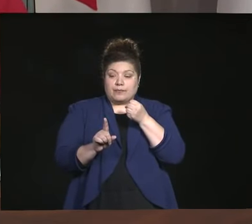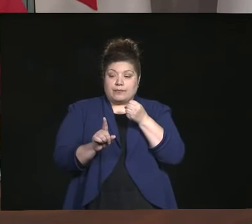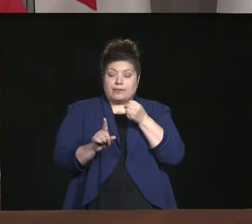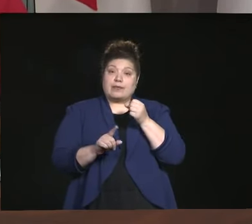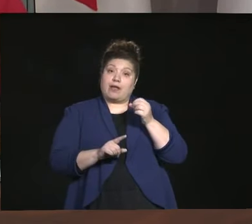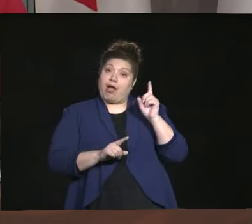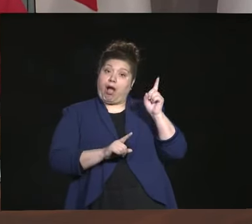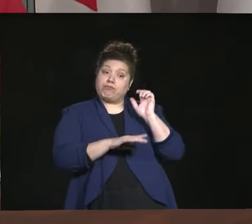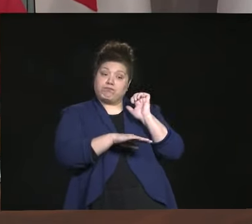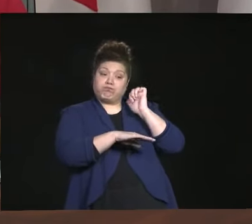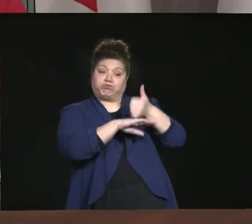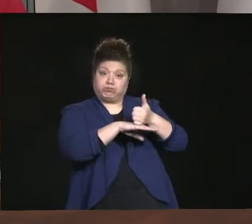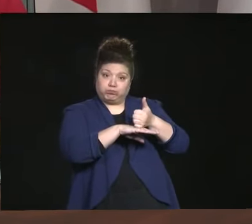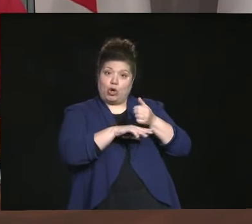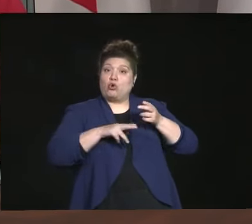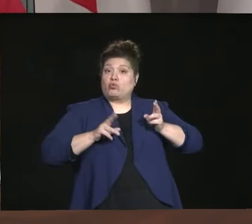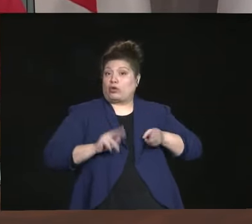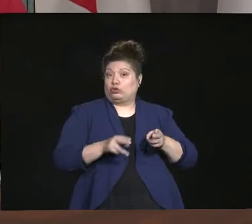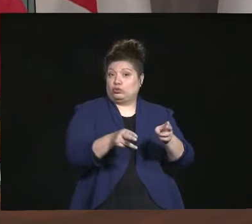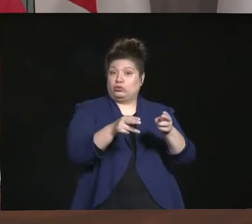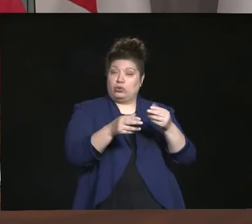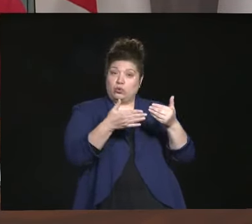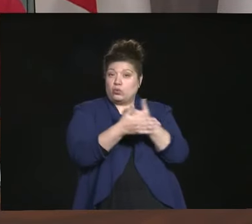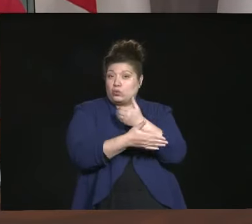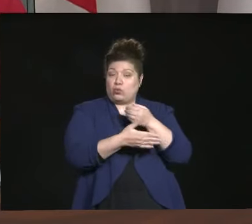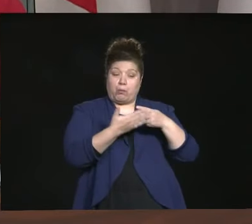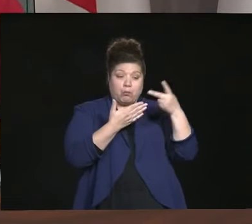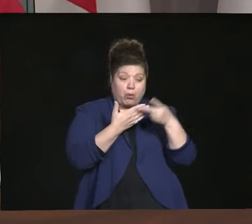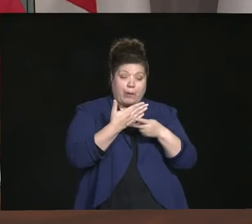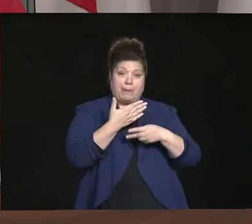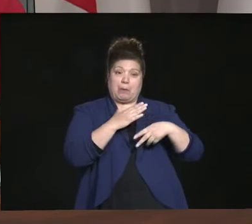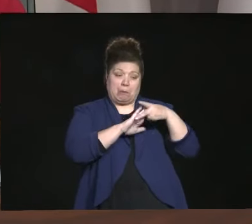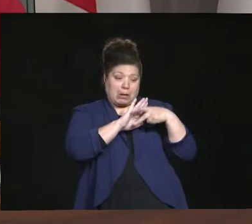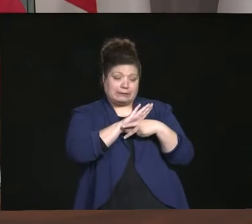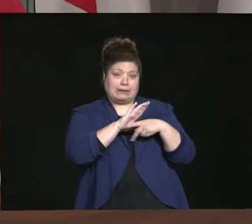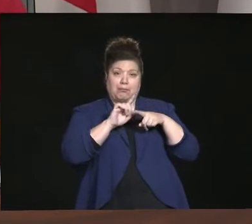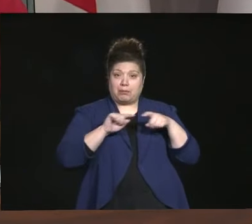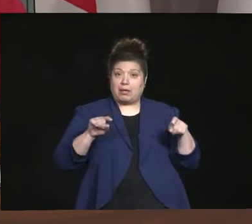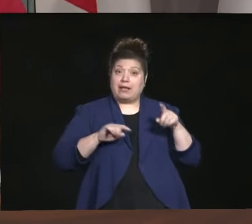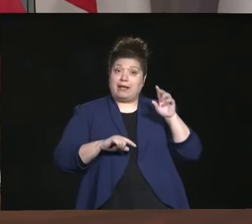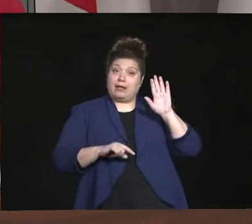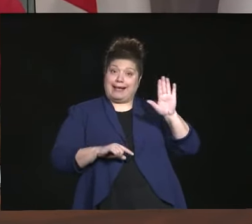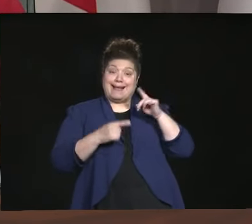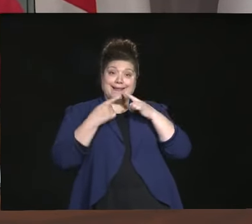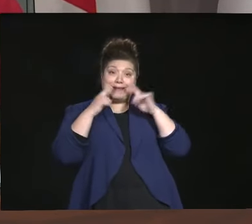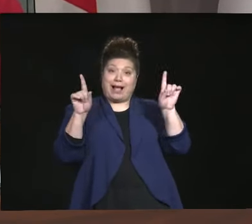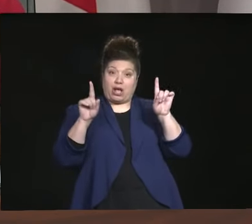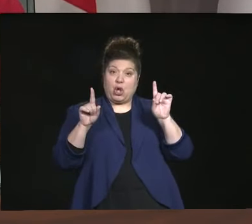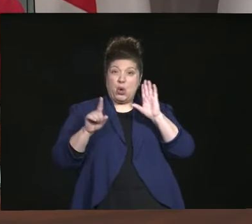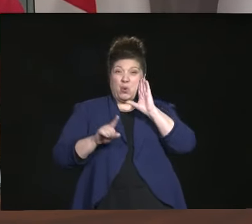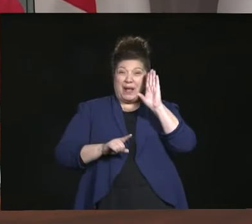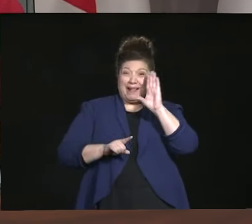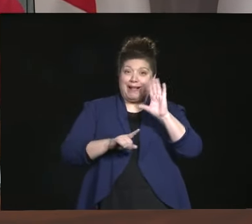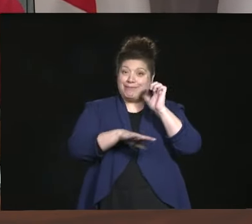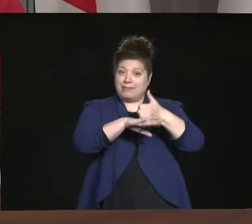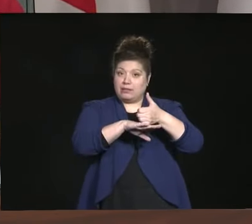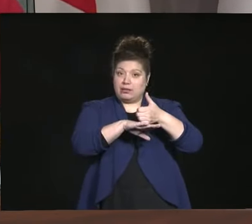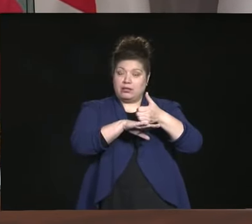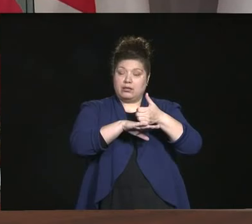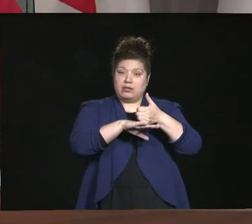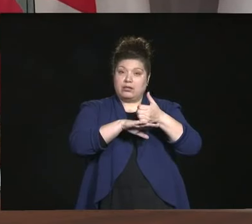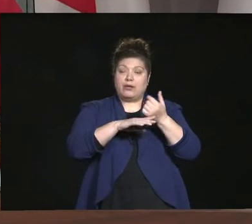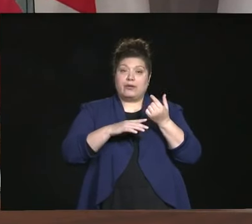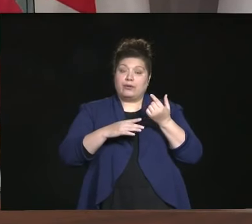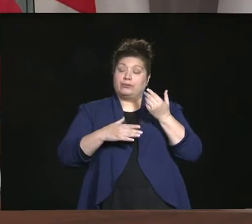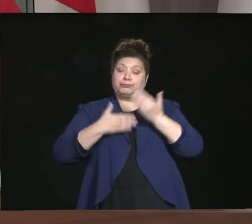annonce une politique, on commence à faire quelque chose, mais on doit dans les jours après,